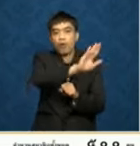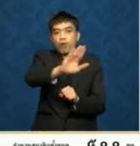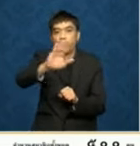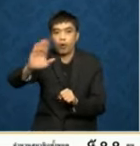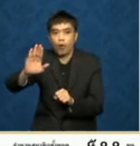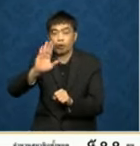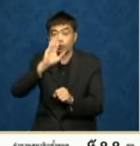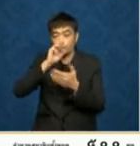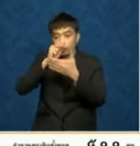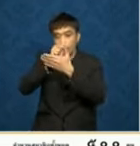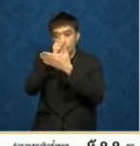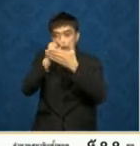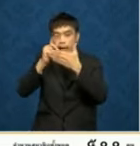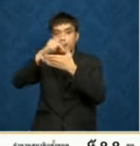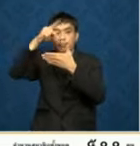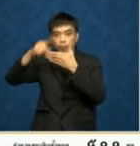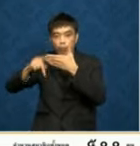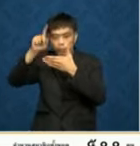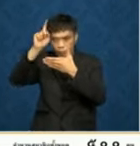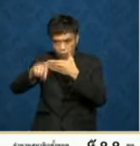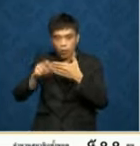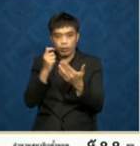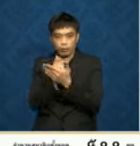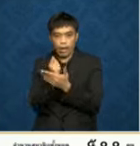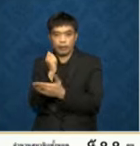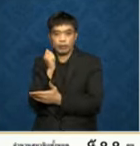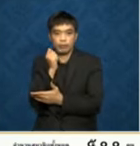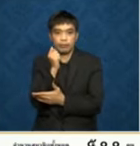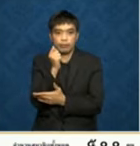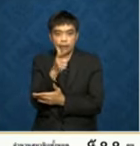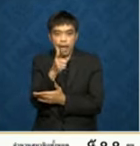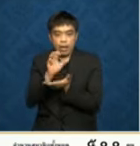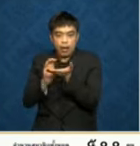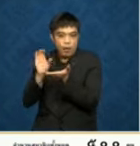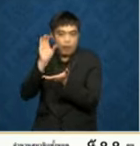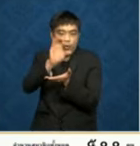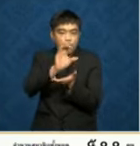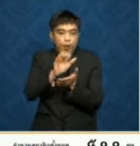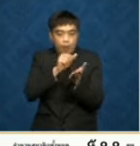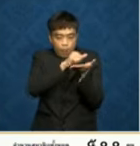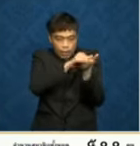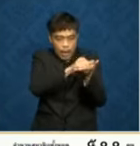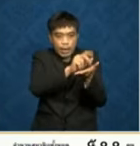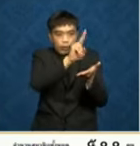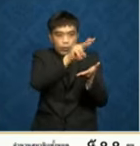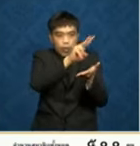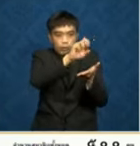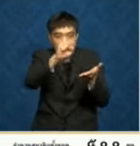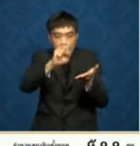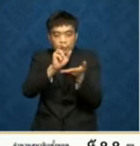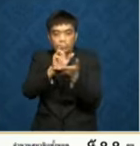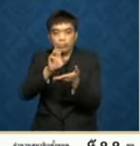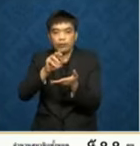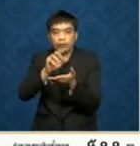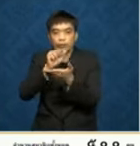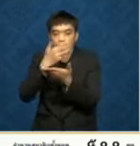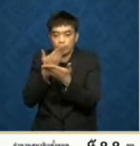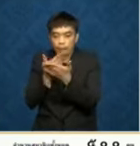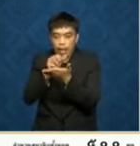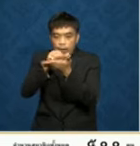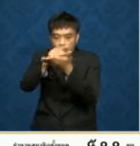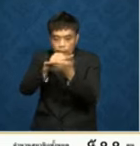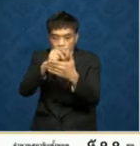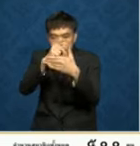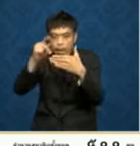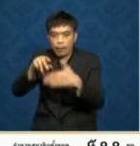Kuji wir ab convey app ทางรฐได้ต้องใช้ต้นถุนประมาณบริการละ 200 บาทครัรวม 626 บริการ ต้ใช้งบประมาณ